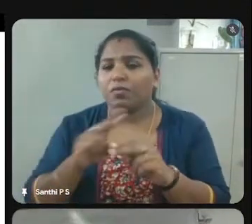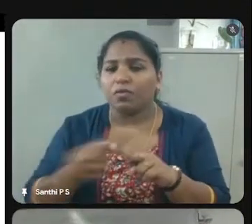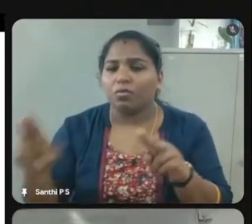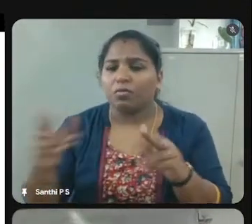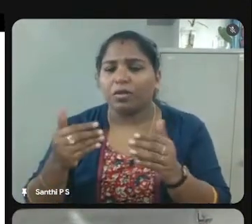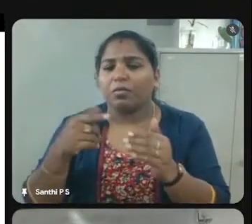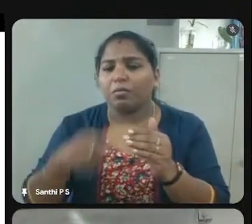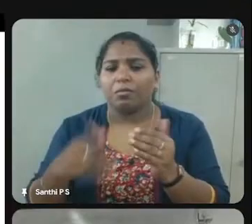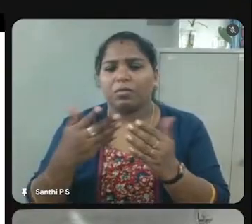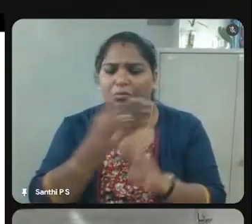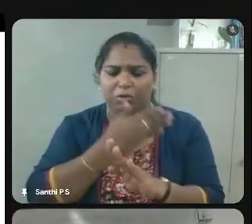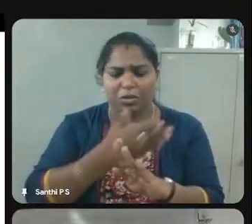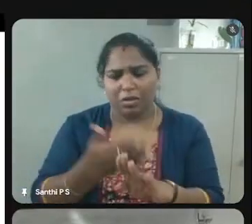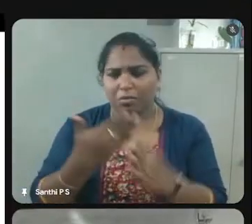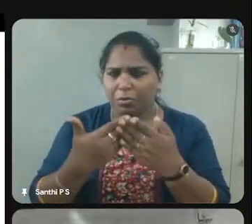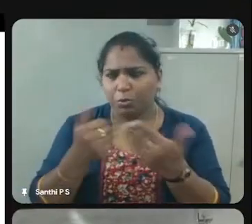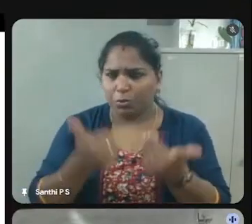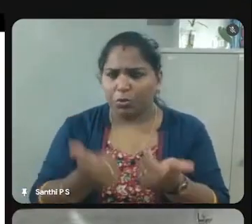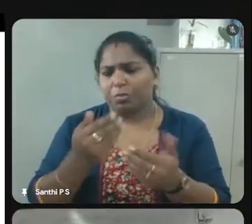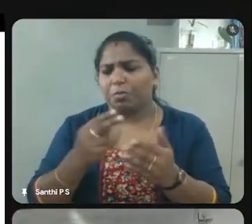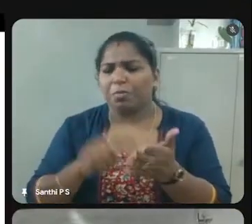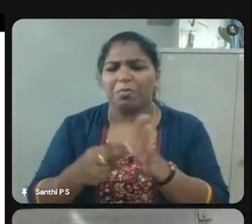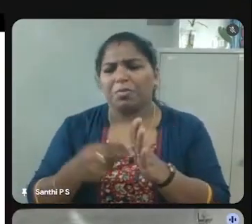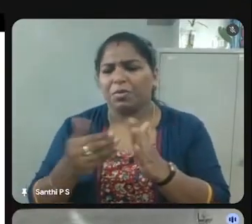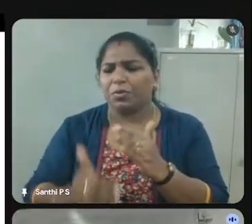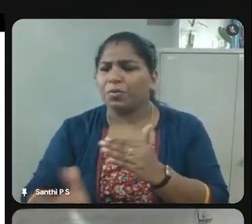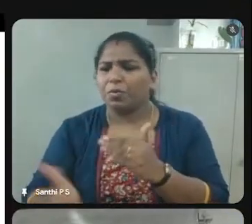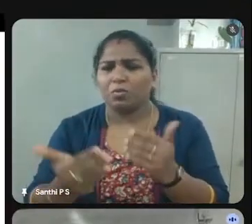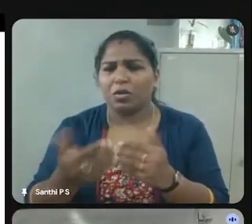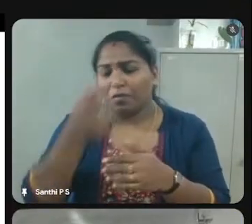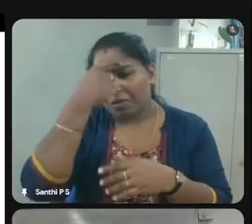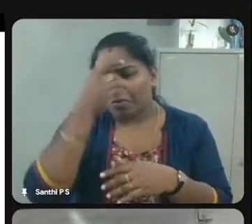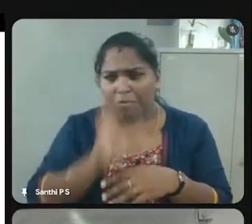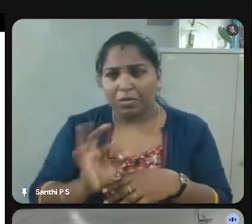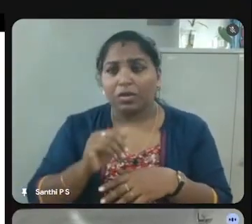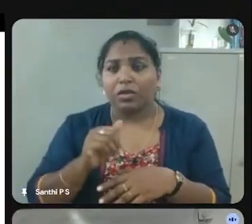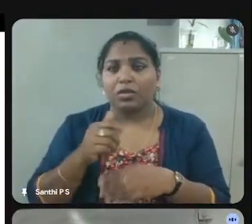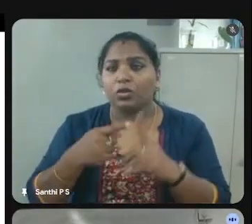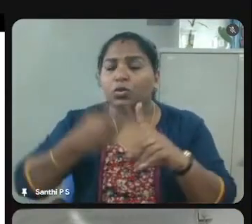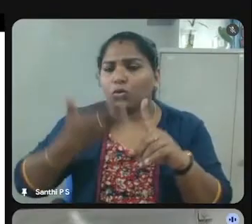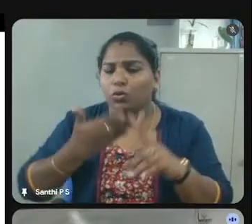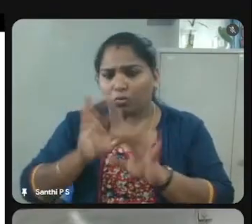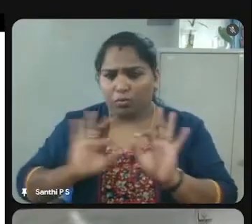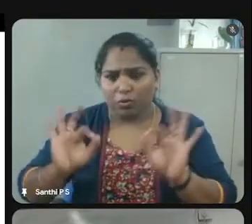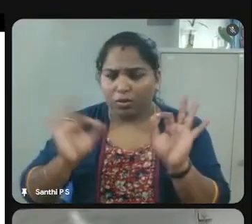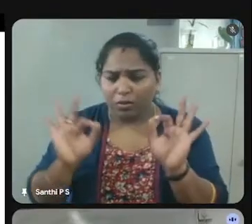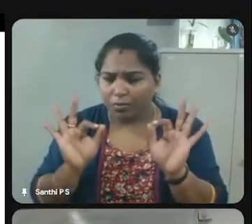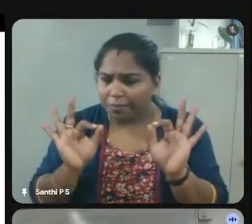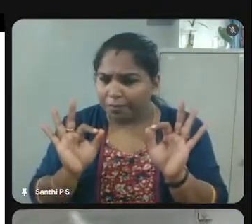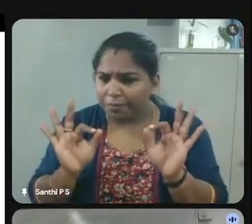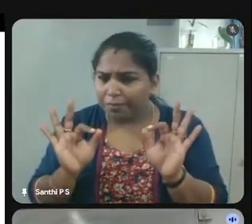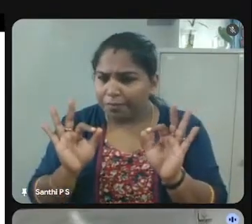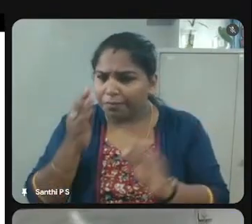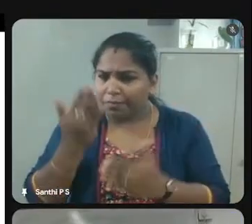കഴിഞ്ഞ കുട്ടിയല്ലേ, വേറെ പ്രശ്നങ്ങളൊന്നും ഇല്ലല്ലോ? ഇല്ലല്ലോ, വേറെ പ്രശ്നങ്ങളൊന്നും. ട്യൂഷനൊന്നും പോകുന്നില്ല, സ്വന്തമായിട്ട് തന്നെ പഠിക്കുവാ. ഓക്കെ, പറ്റുവാണെങ്കിൽ